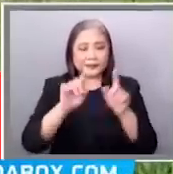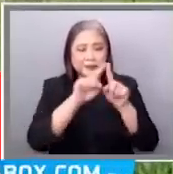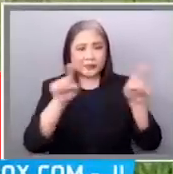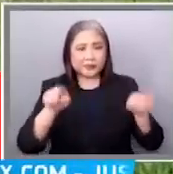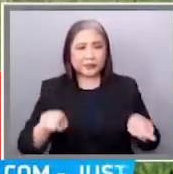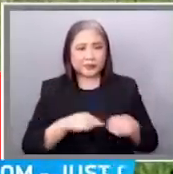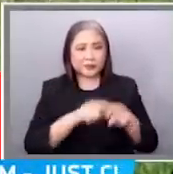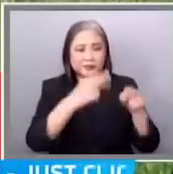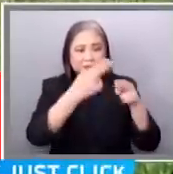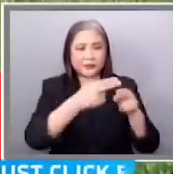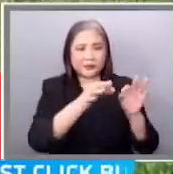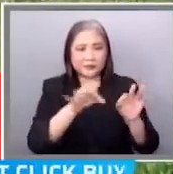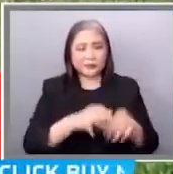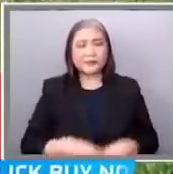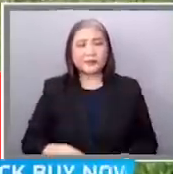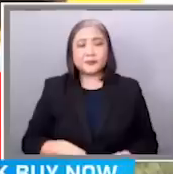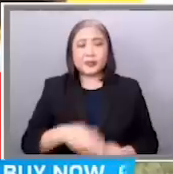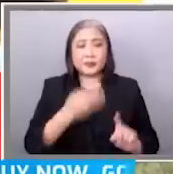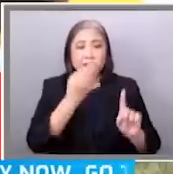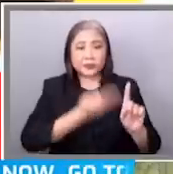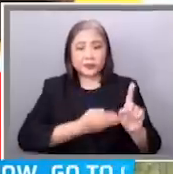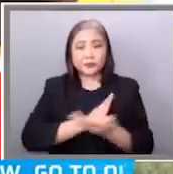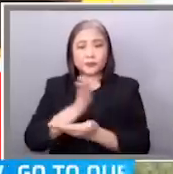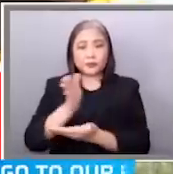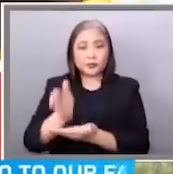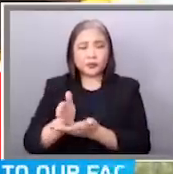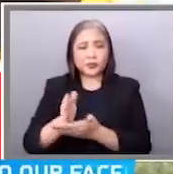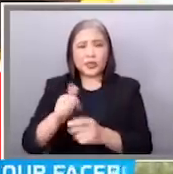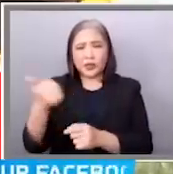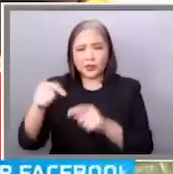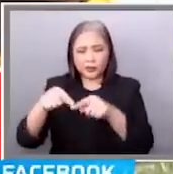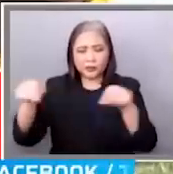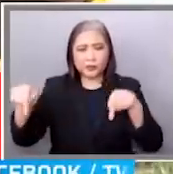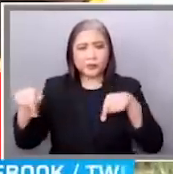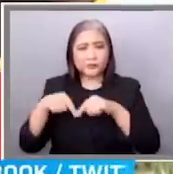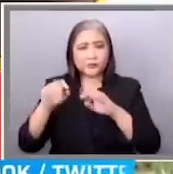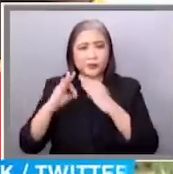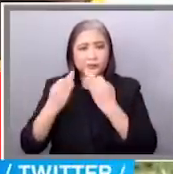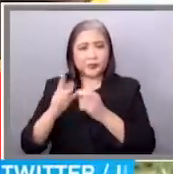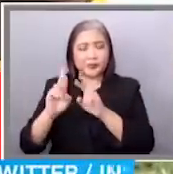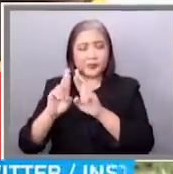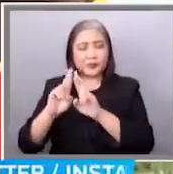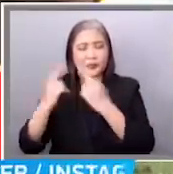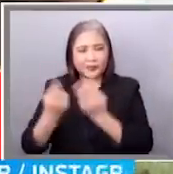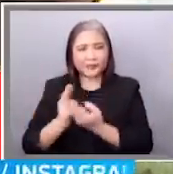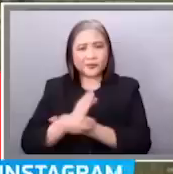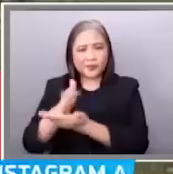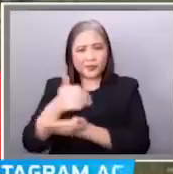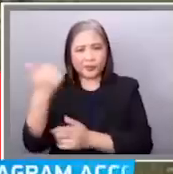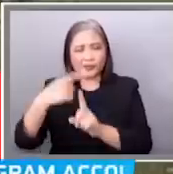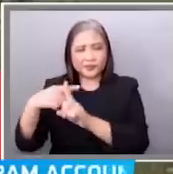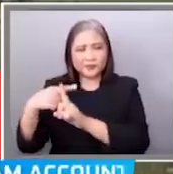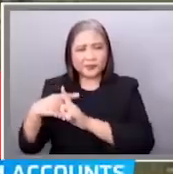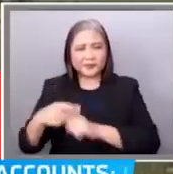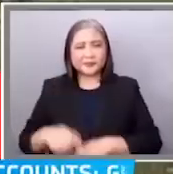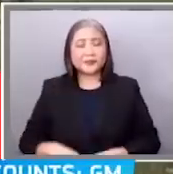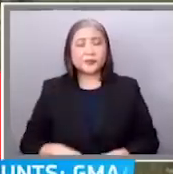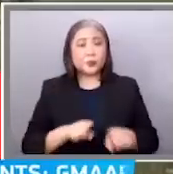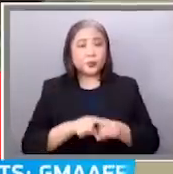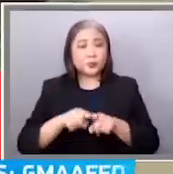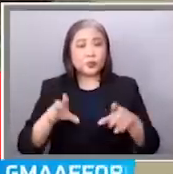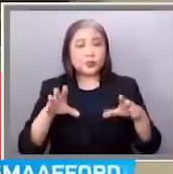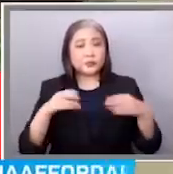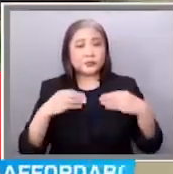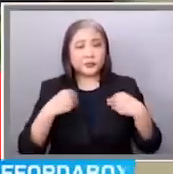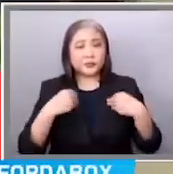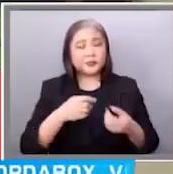Piamonte, pupuntaan pa raw niya ang ibang puntod ng mga kaanak sa ibang sementeryo. May mga tumatanggap din ng palinis at papintura tulad